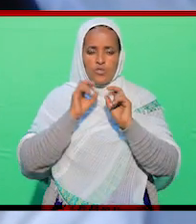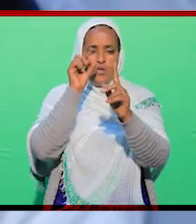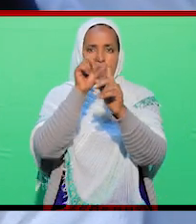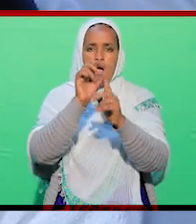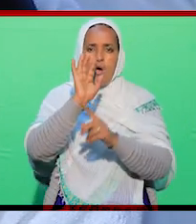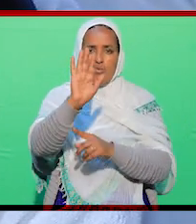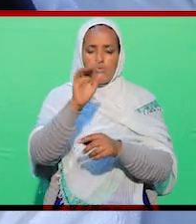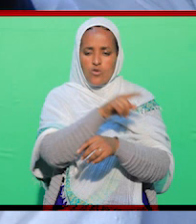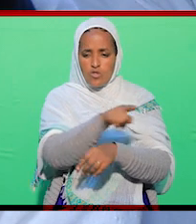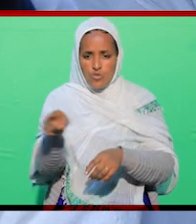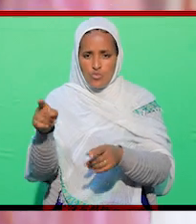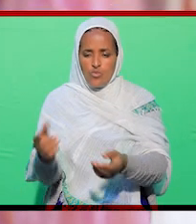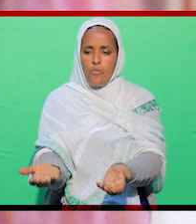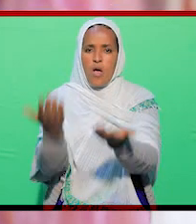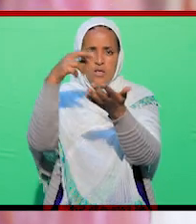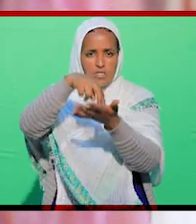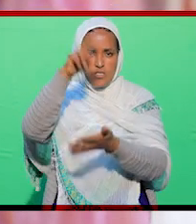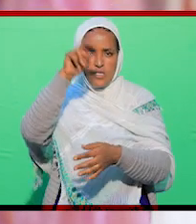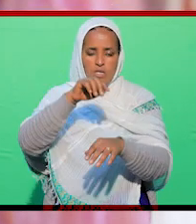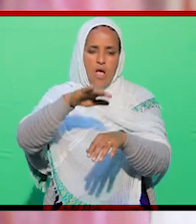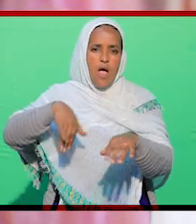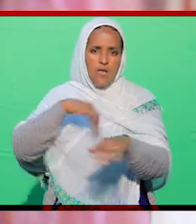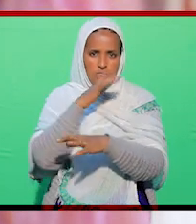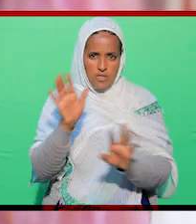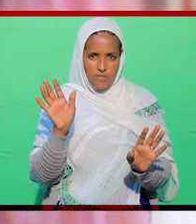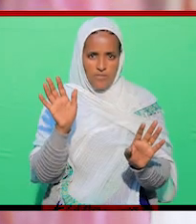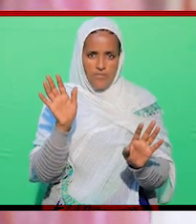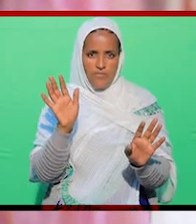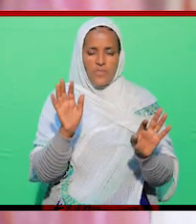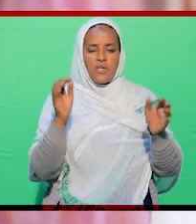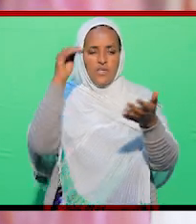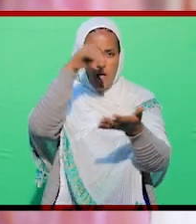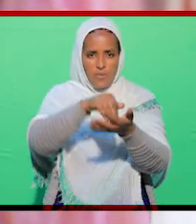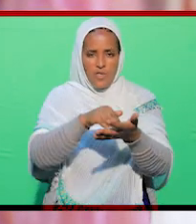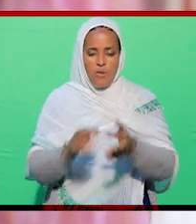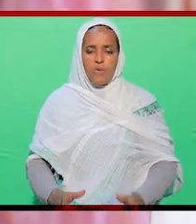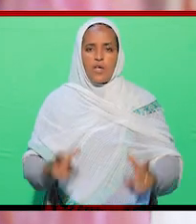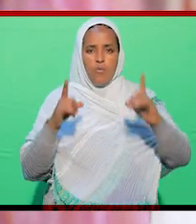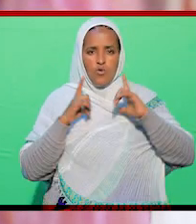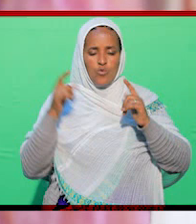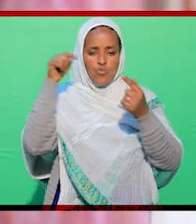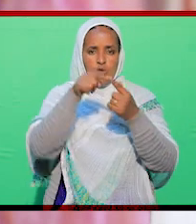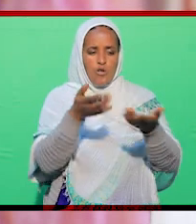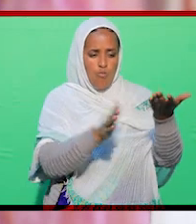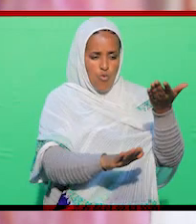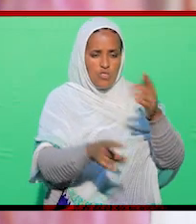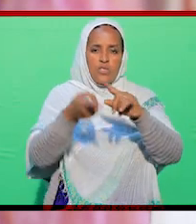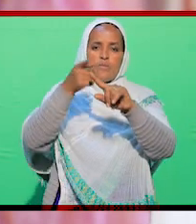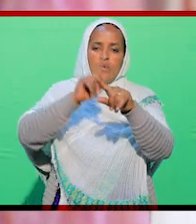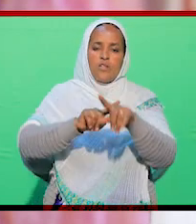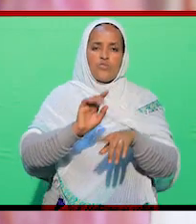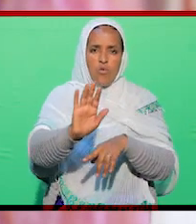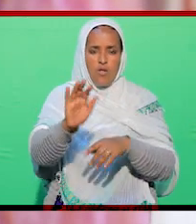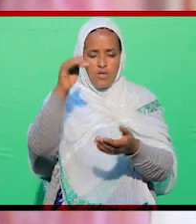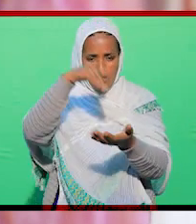ሕይወት ሰጪ በሕይወት ሰጪ ቃሉ እነርሱን ማስነሳት አያዘገይም ማስነሳትን አያዘገይም። ዳግመኛም